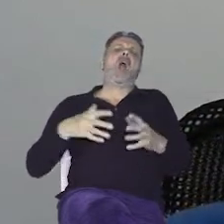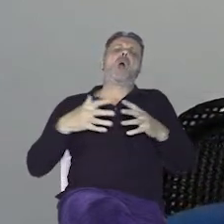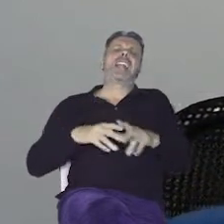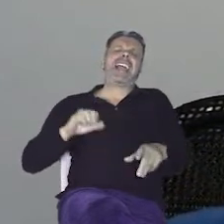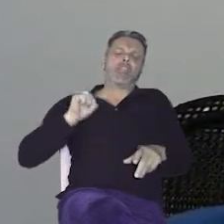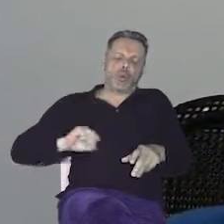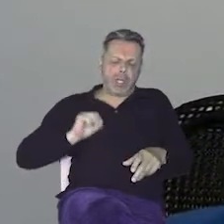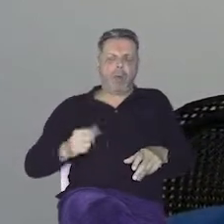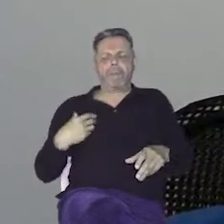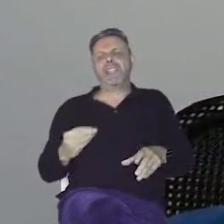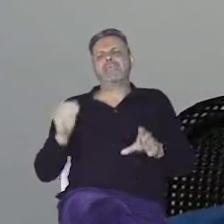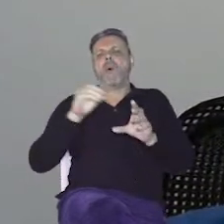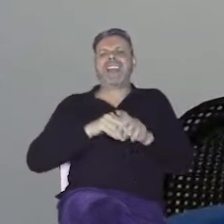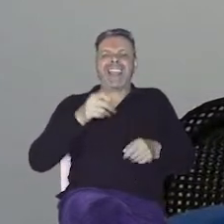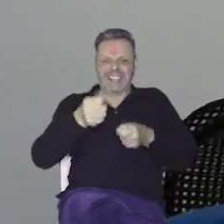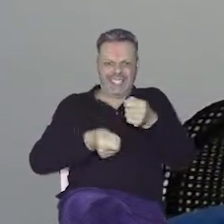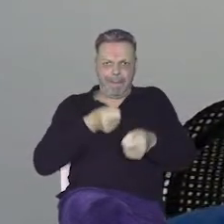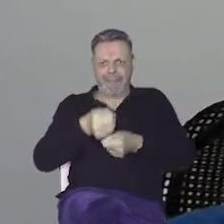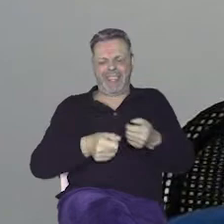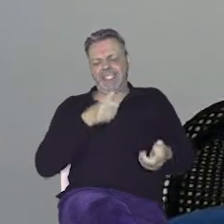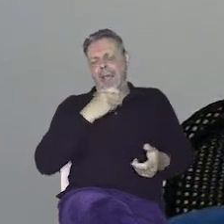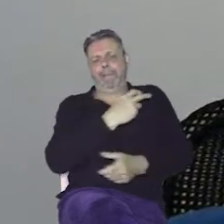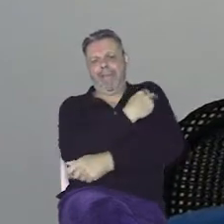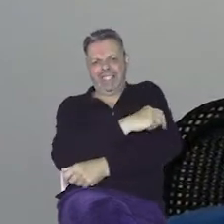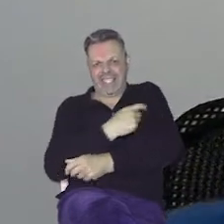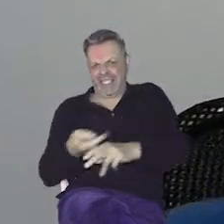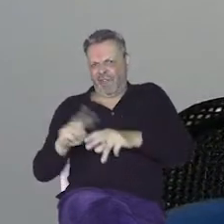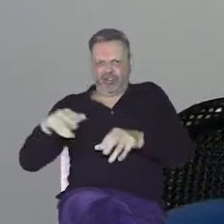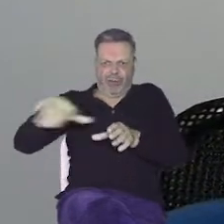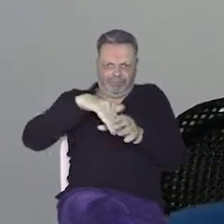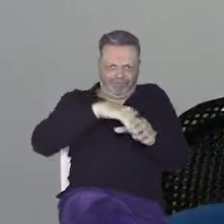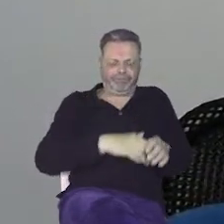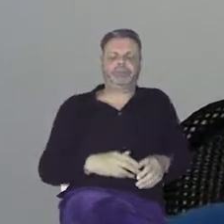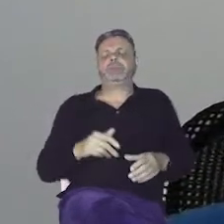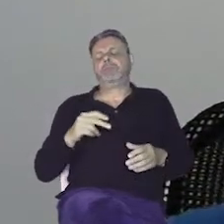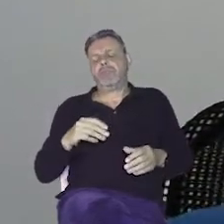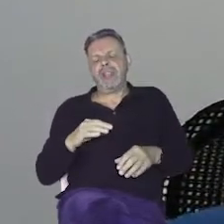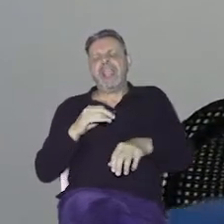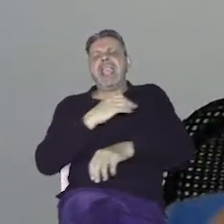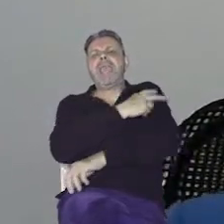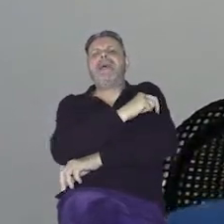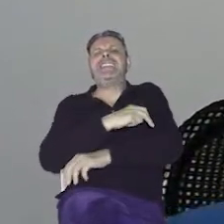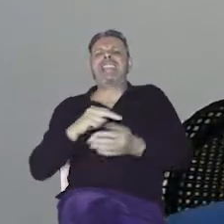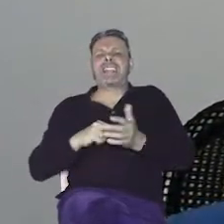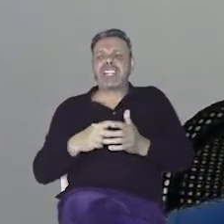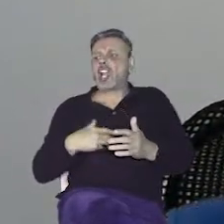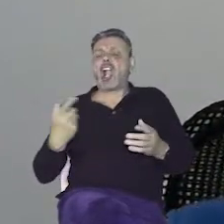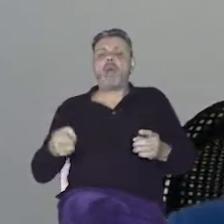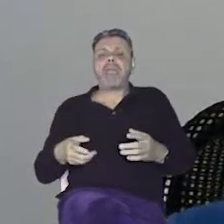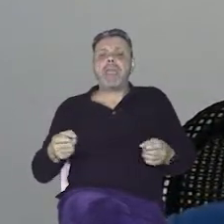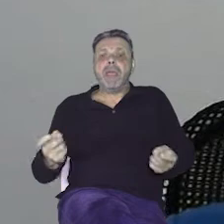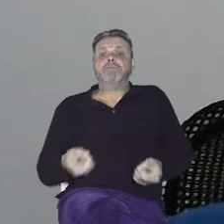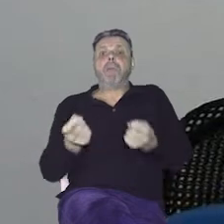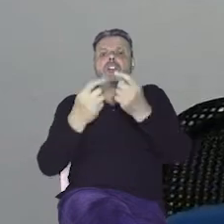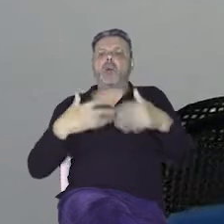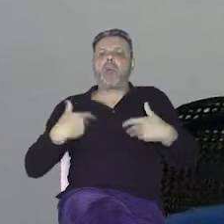smo i stipendije za medicinske sestre i medicinske tehničare kako bi potaknuli mlade ljude da se zaposle